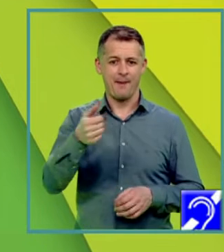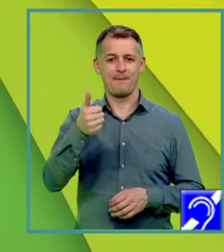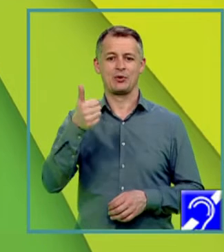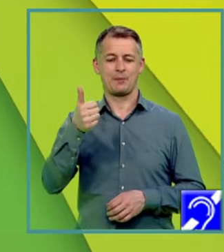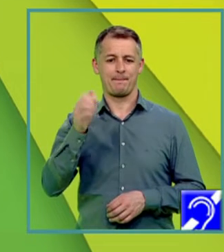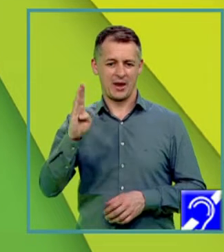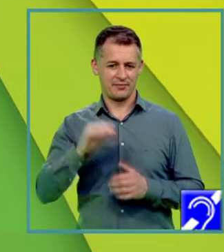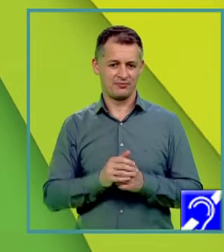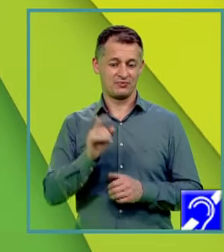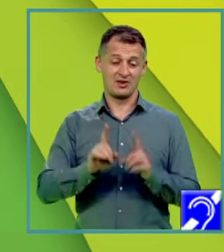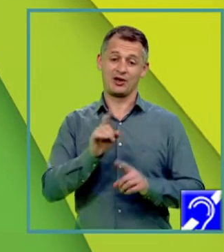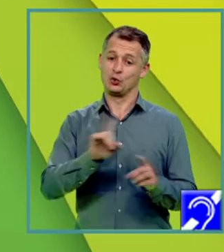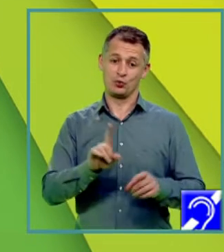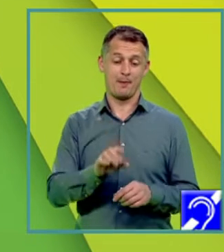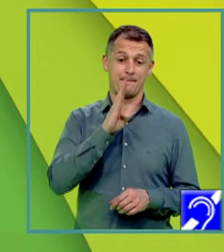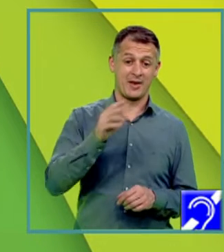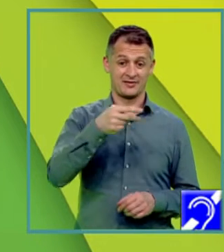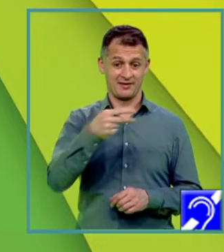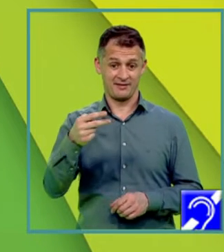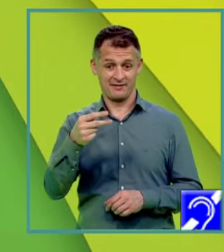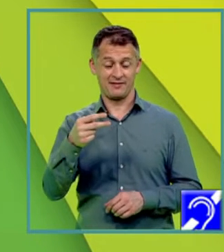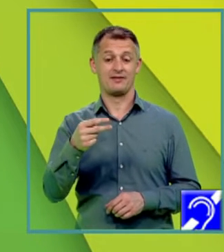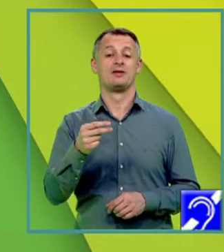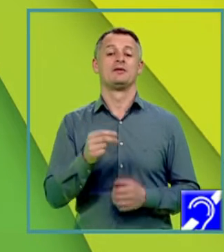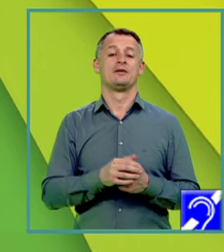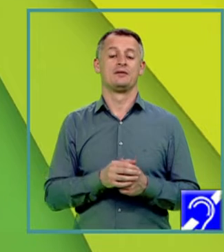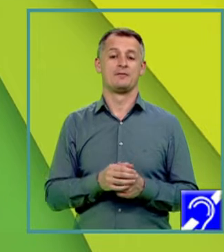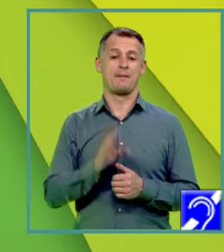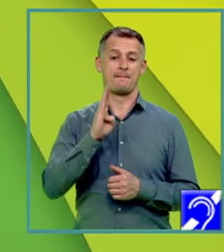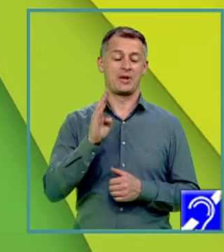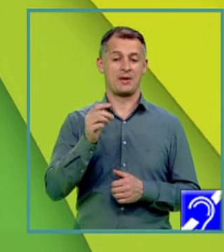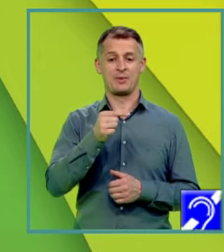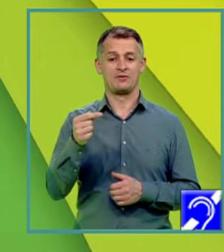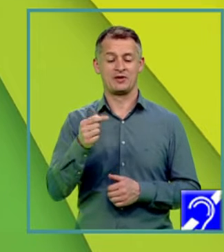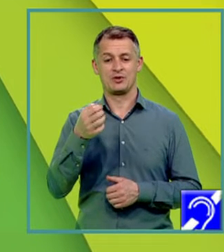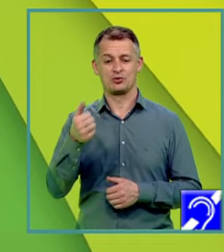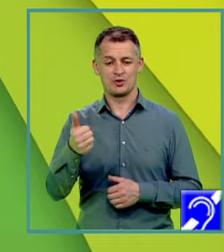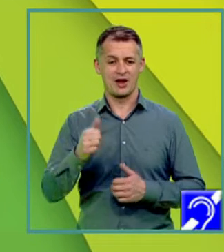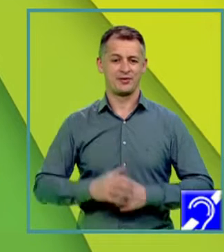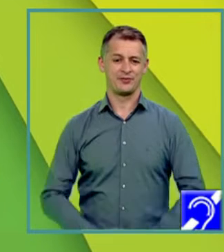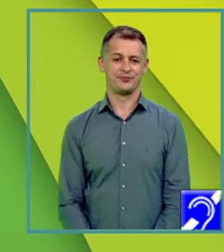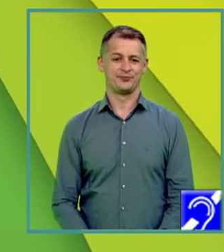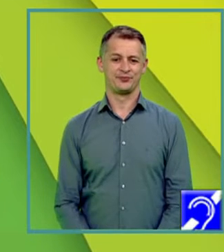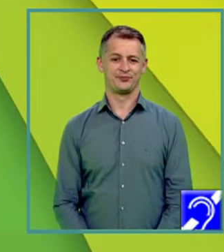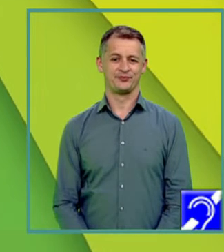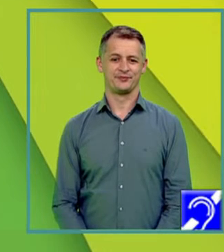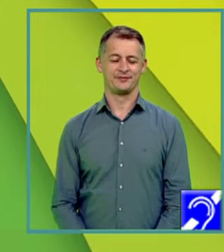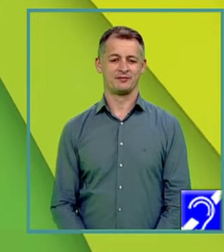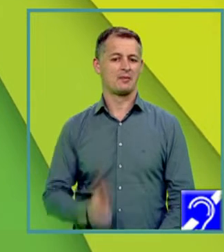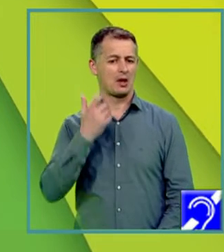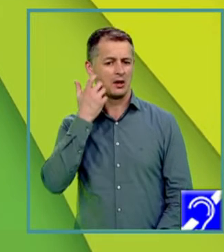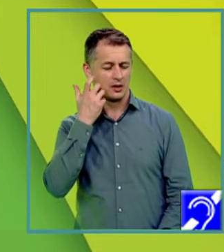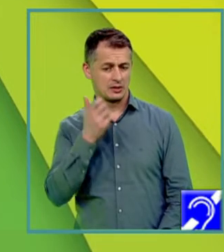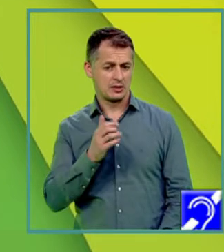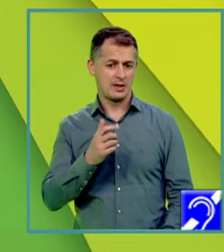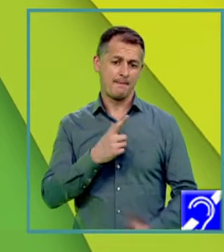iar în caz contrar Dacă b este mai mare sau egal cu a atunci vă va fi egal cu b minus a Când se